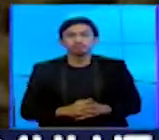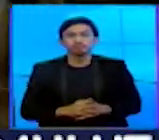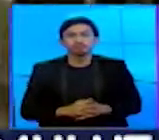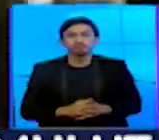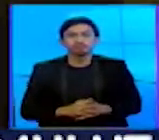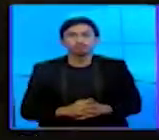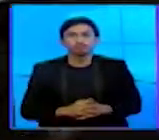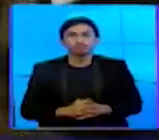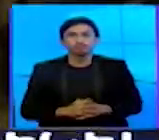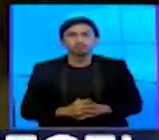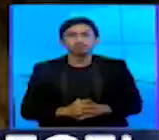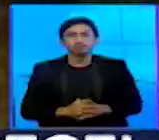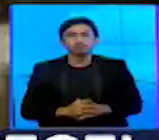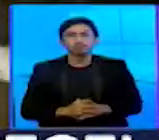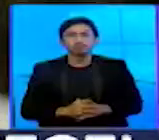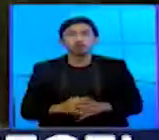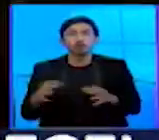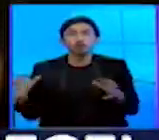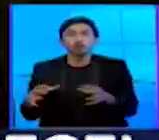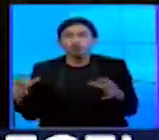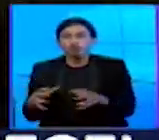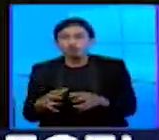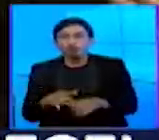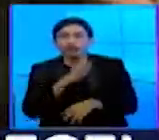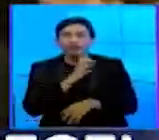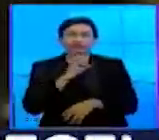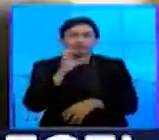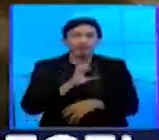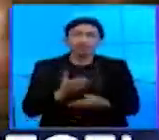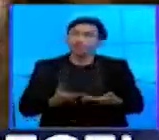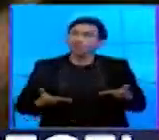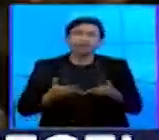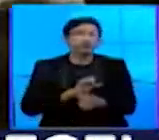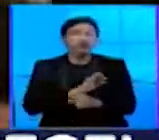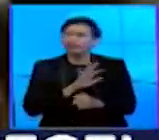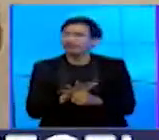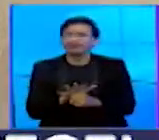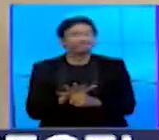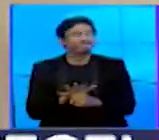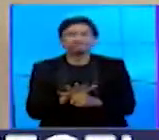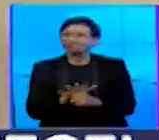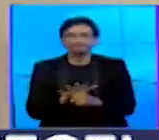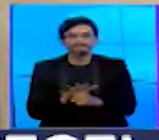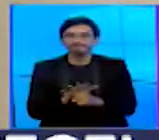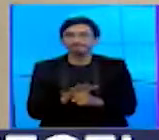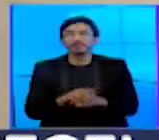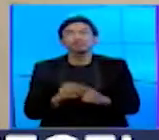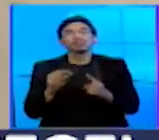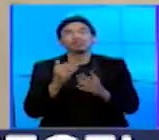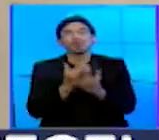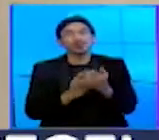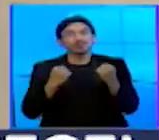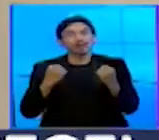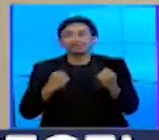Kerumunan pengunjung di kafe saat masa pandemi COVID-19 telah meresahkan warga karena melanggar protokol kesehatan,